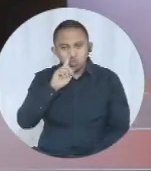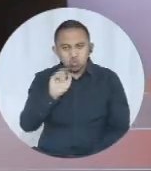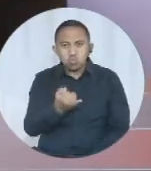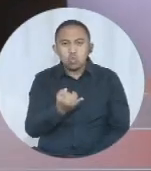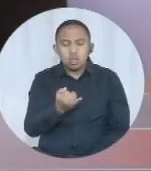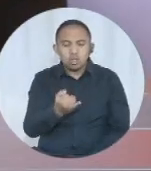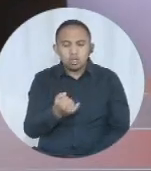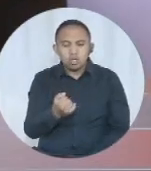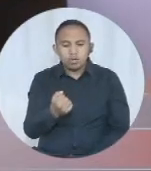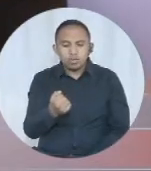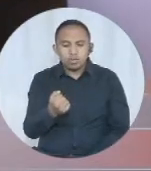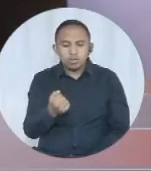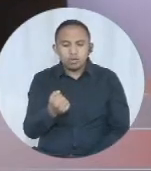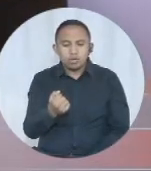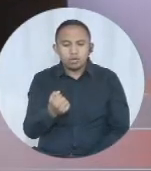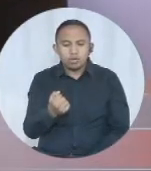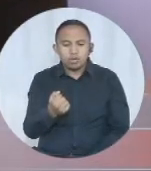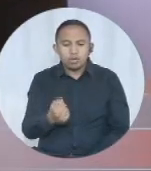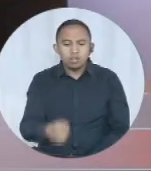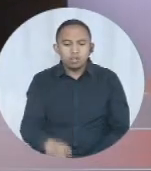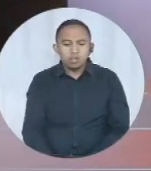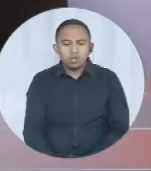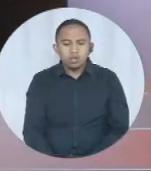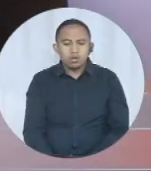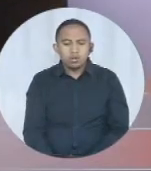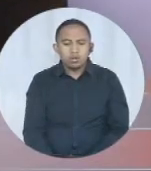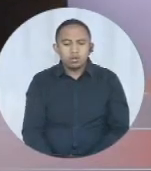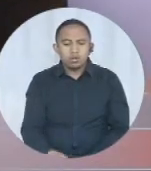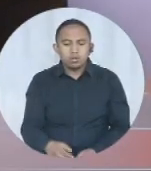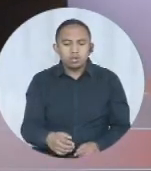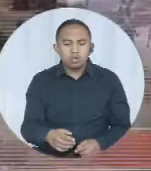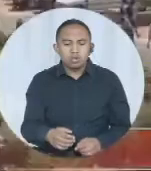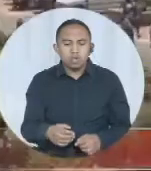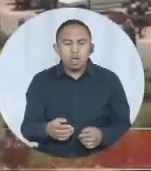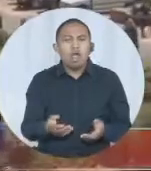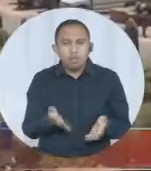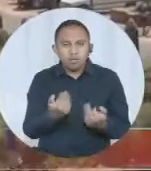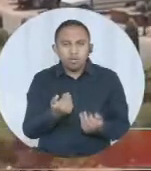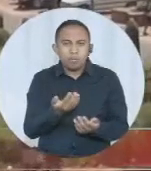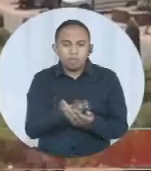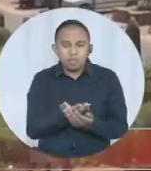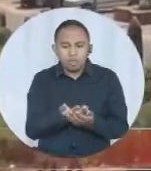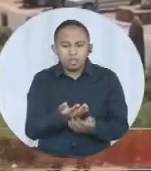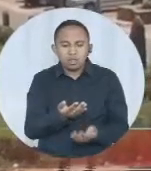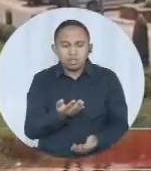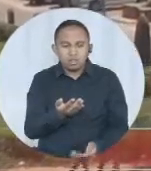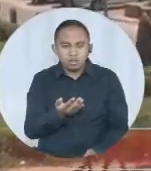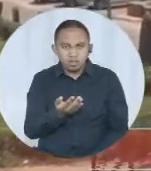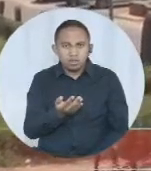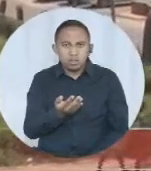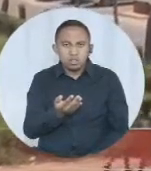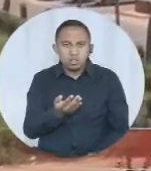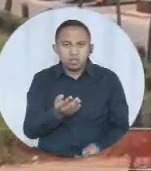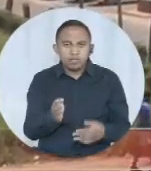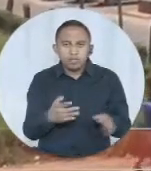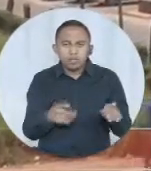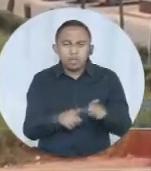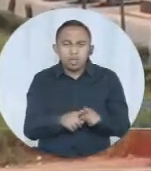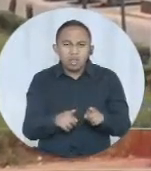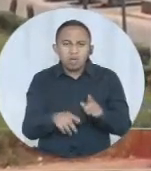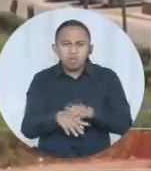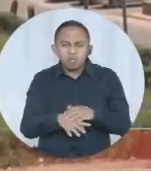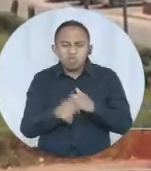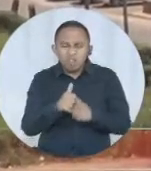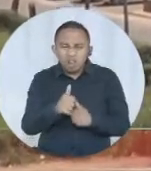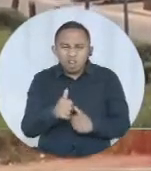afaka mangataka DAE sur 3 mois fa ny engagement zany atao mensuel arakaraka